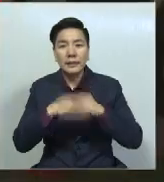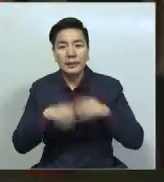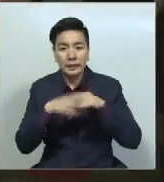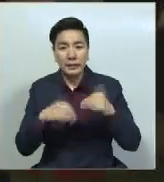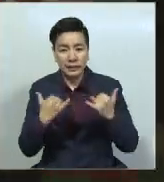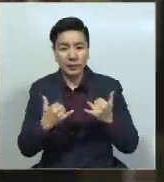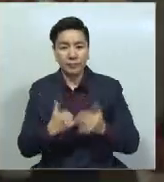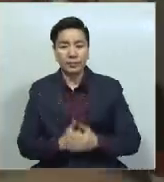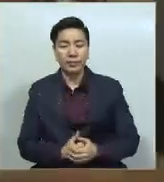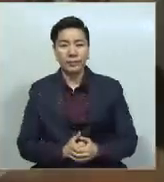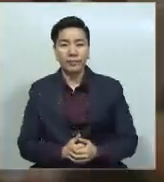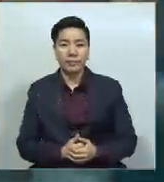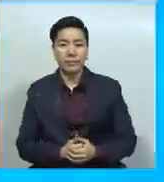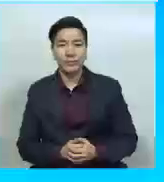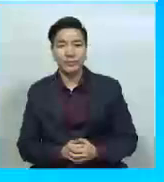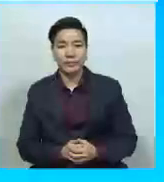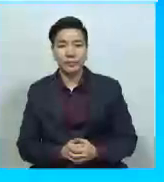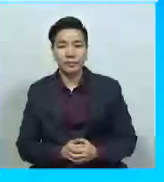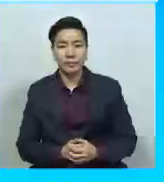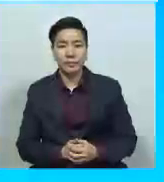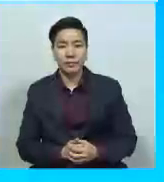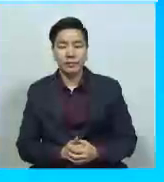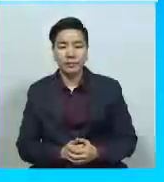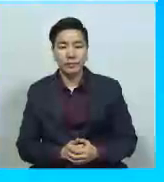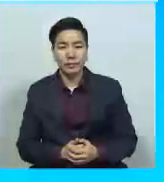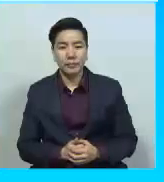แบบนี้ครับ มาจากอุตรดิตถ์ค่ะ